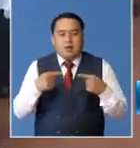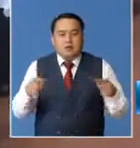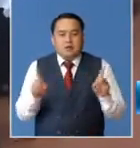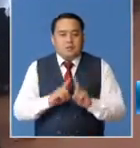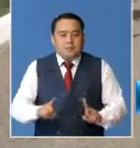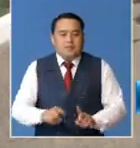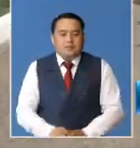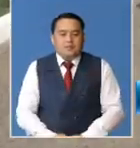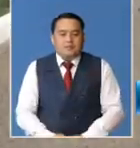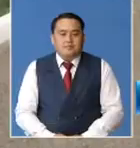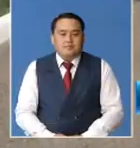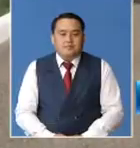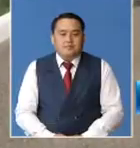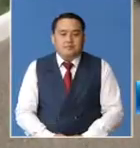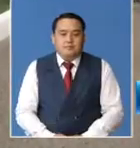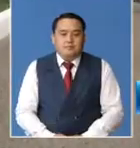разнообразны.